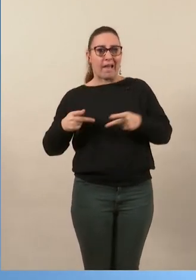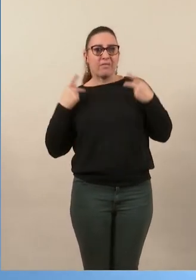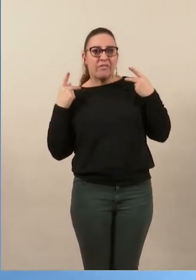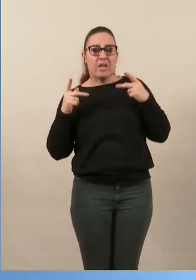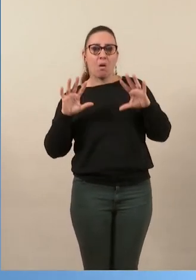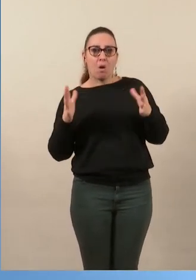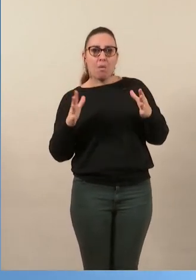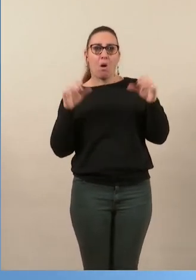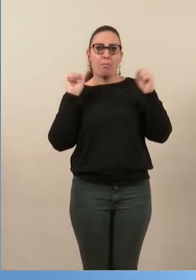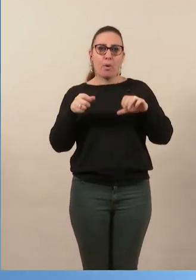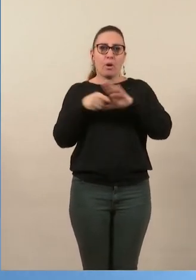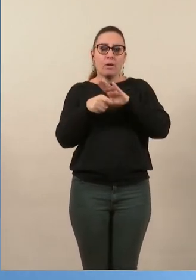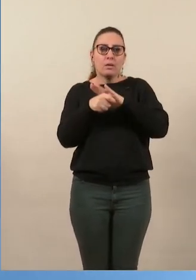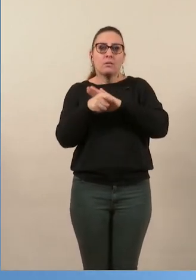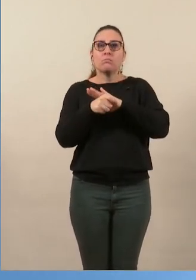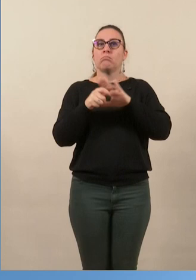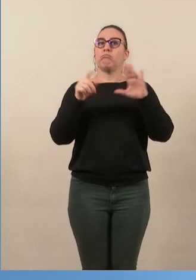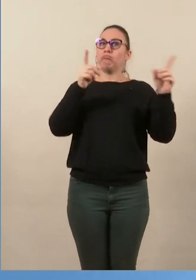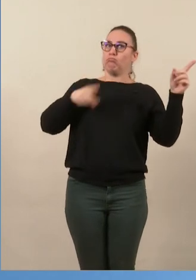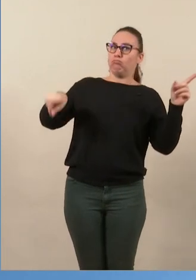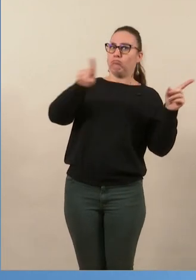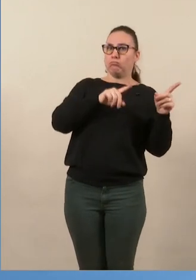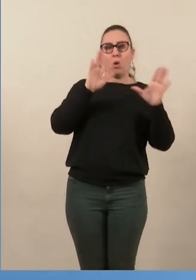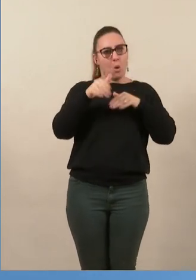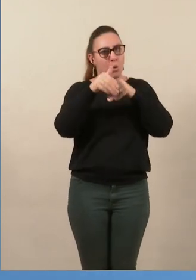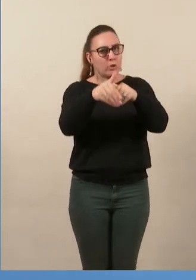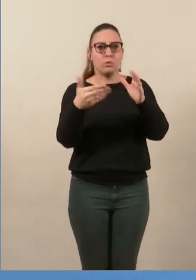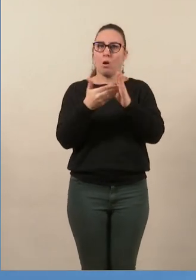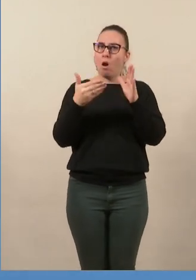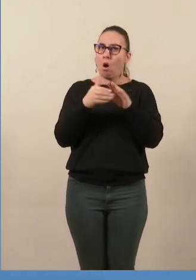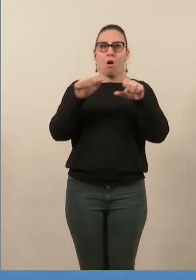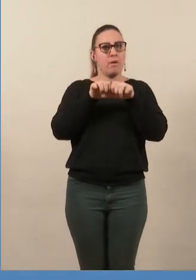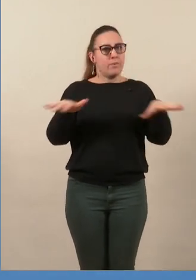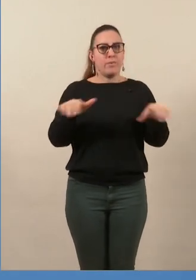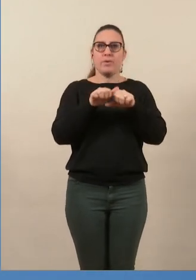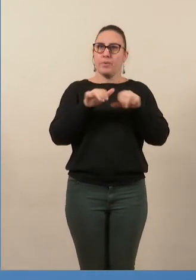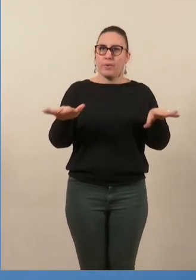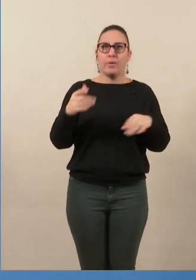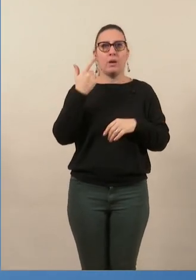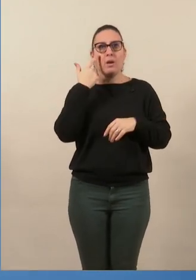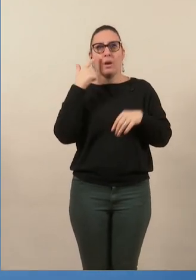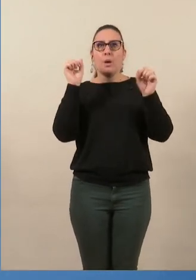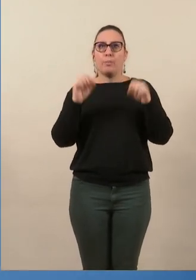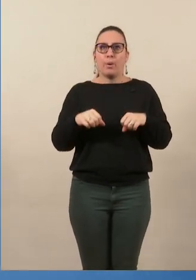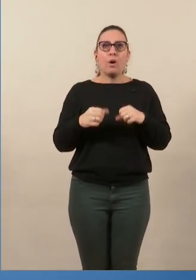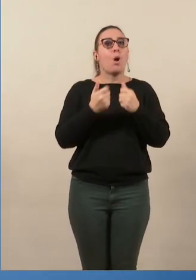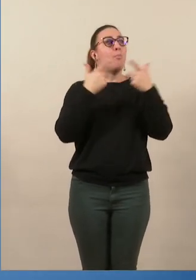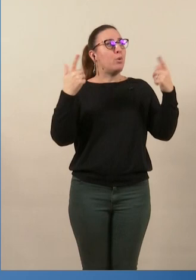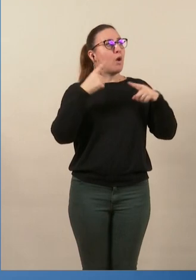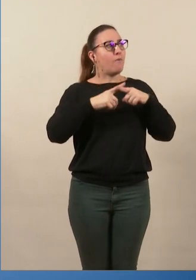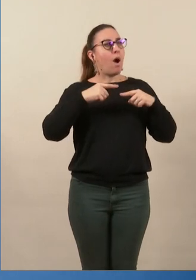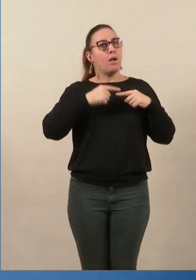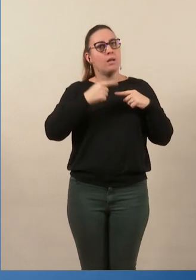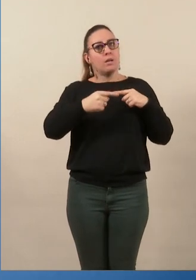bénéficier de cette aide euh et donc nous continuons à diffuser j'ai d'ailleurs moi-même dans mon panier en permanence quelques documents il y en a